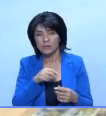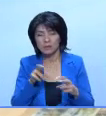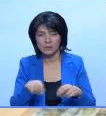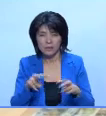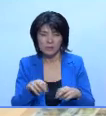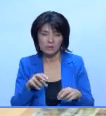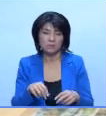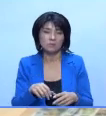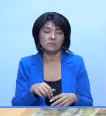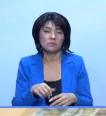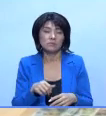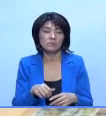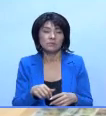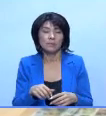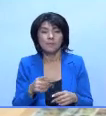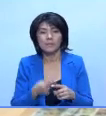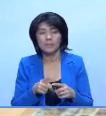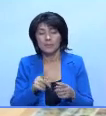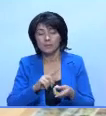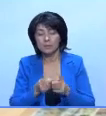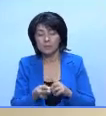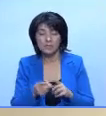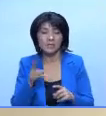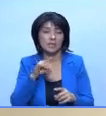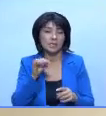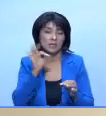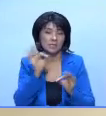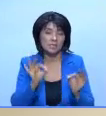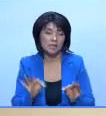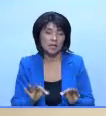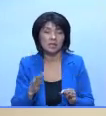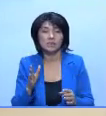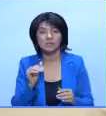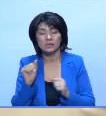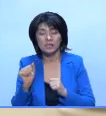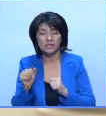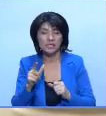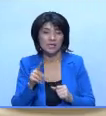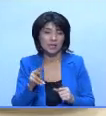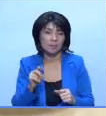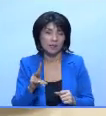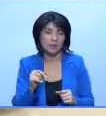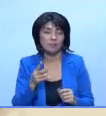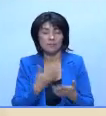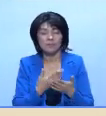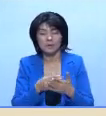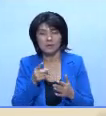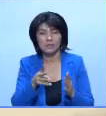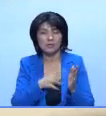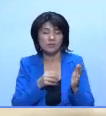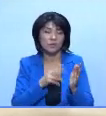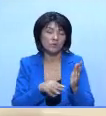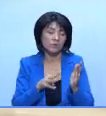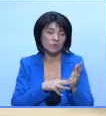испытаниями предполагаются изменения в дизайне размерах купюр и монет защитных элементах к примеру в 1997 году дизайн